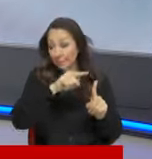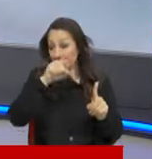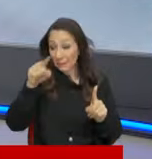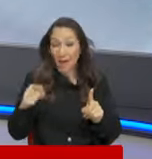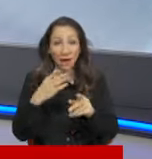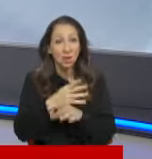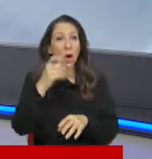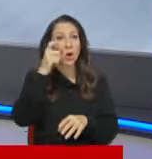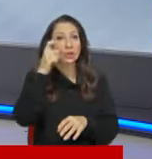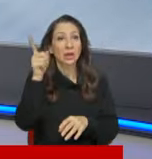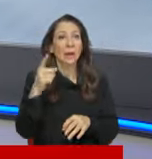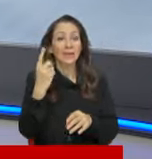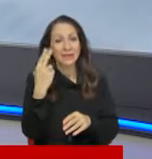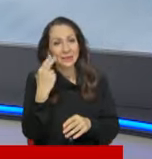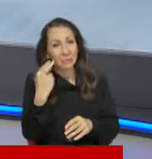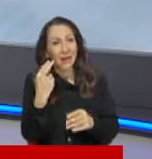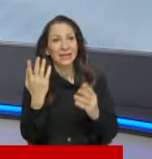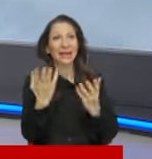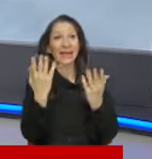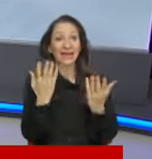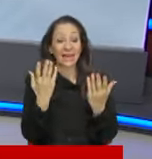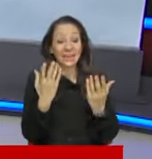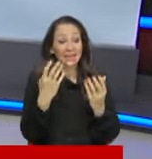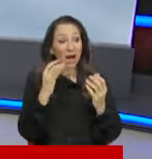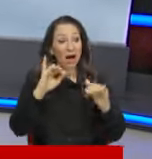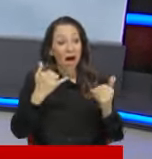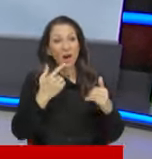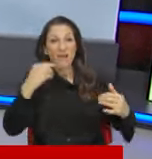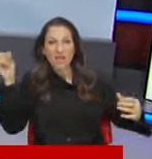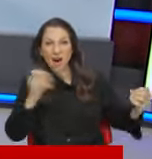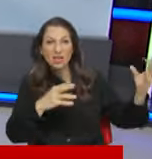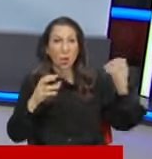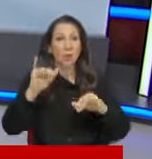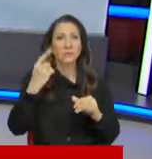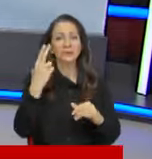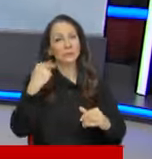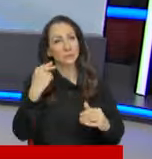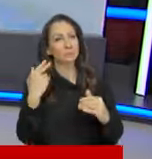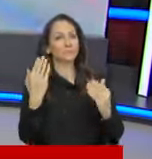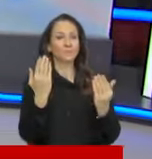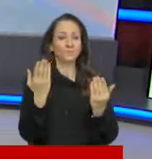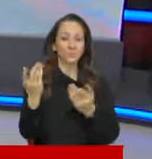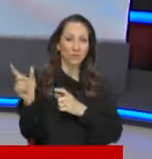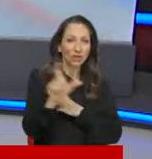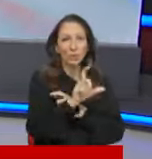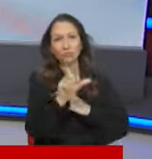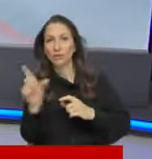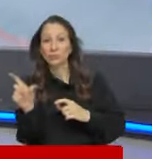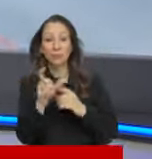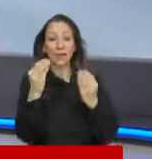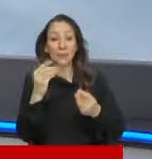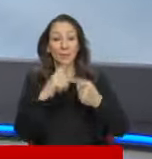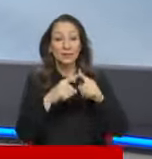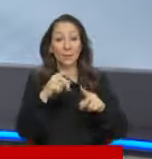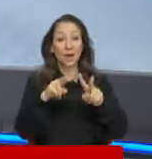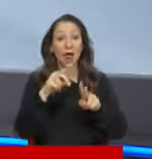Aslında Özgür Özel bir nezaket içinde ne kadar salvolar sert ve Keskin gelse de bir nezaket içinde yanıt veriyordu iyi parti